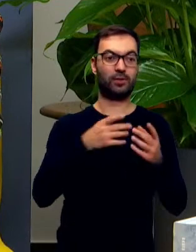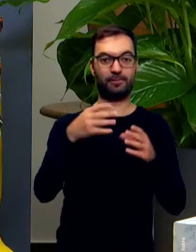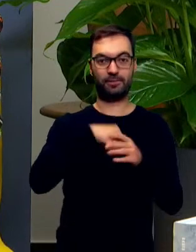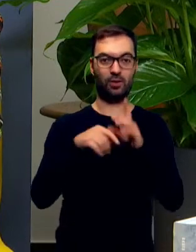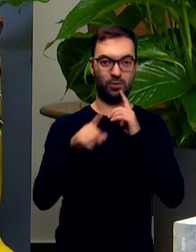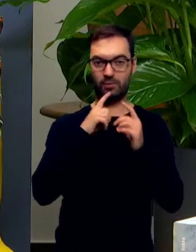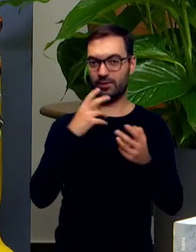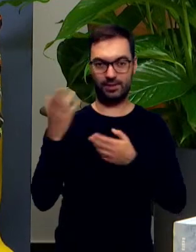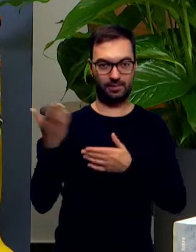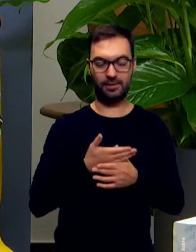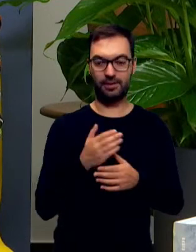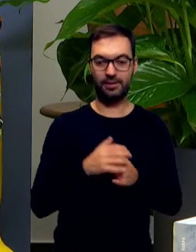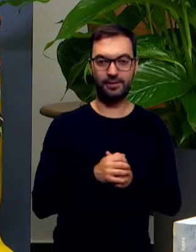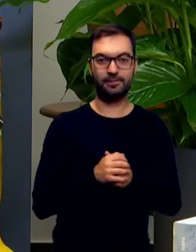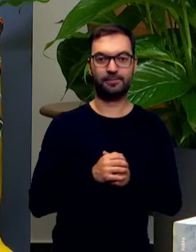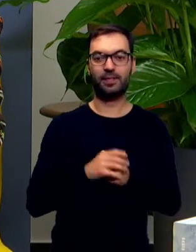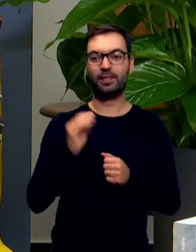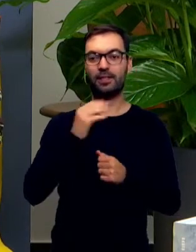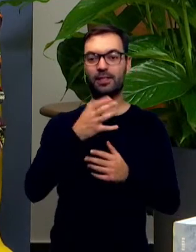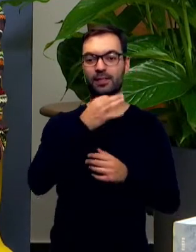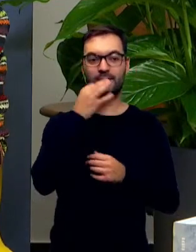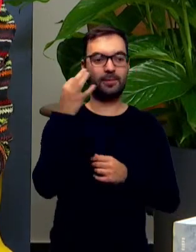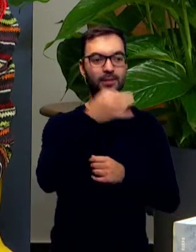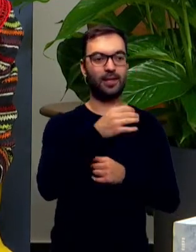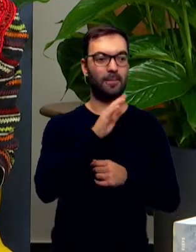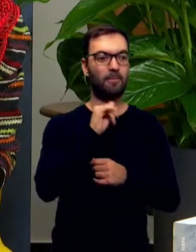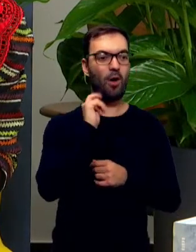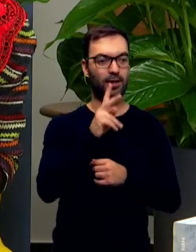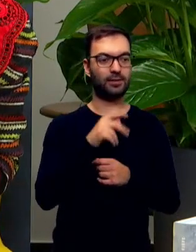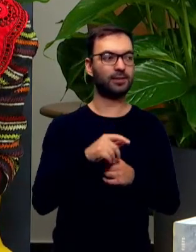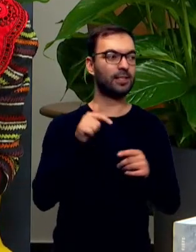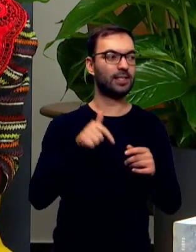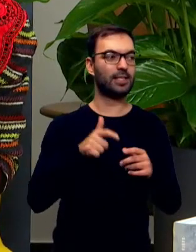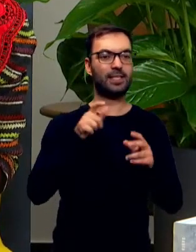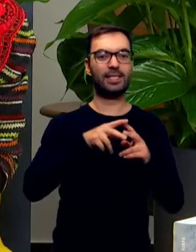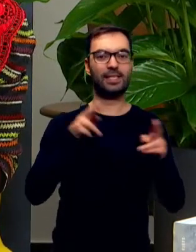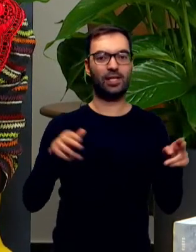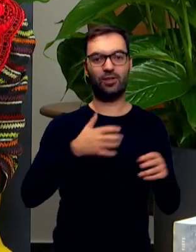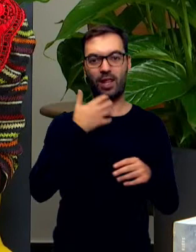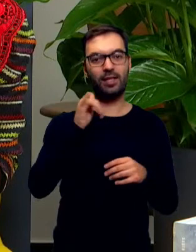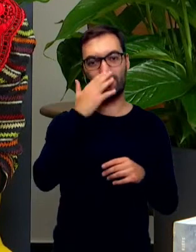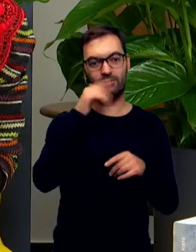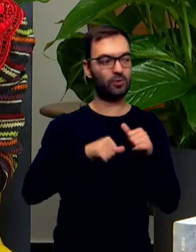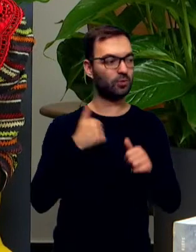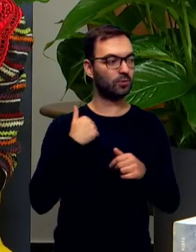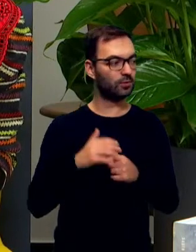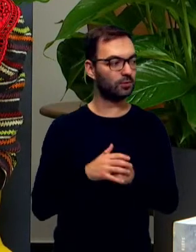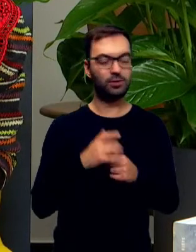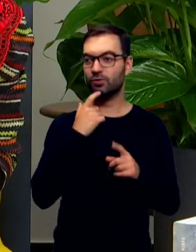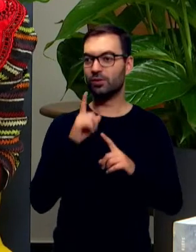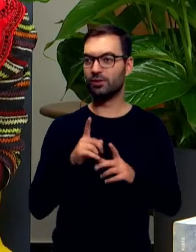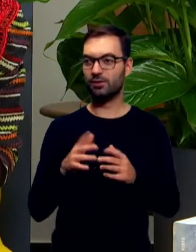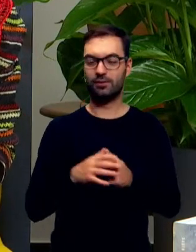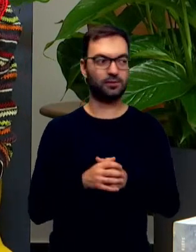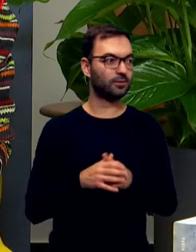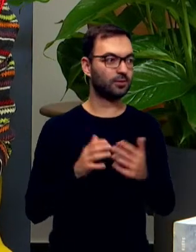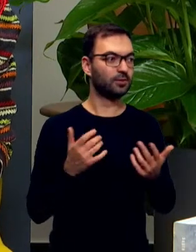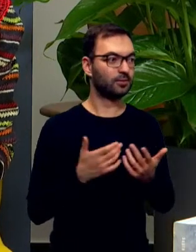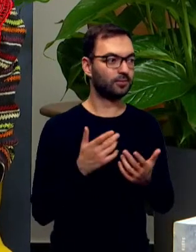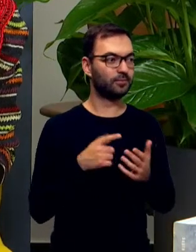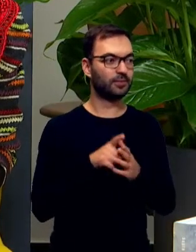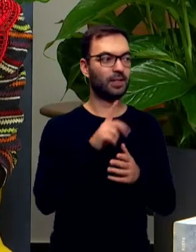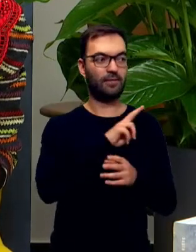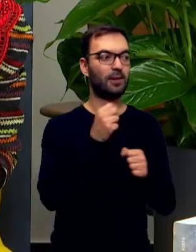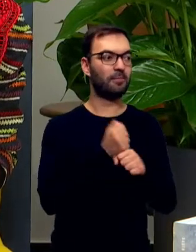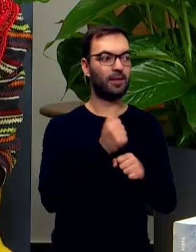się włączyć do naszej rozmowy, ale chciałam się zapytać, panie Bolku, jak ten sezon letni wyglądał w tym roku? To znaczy? No właśnie, ze